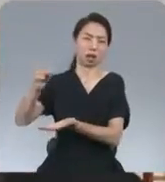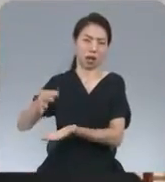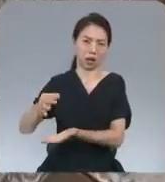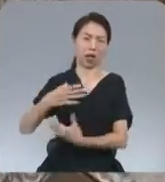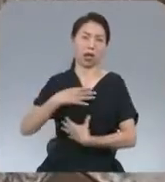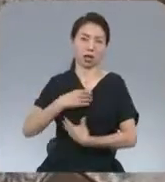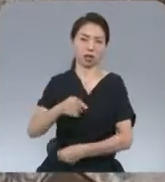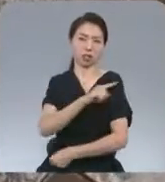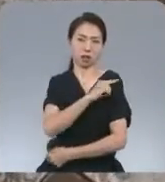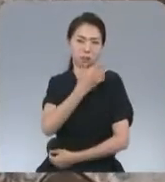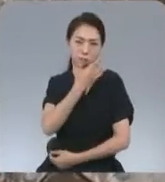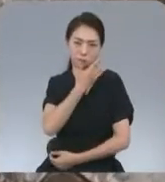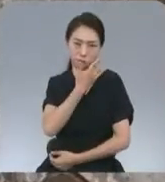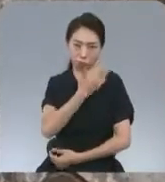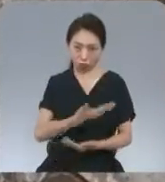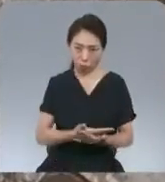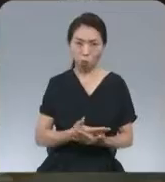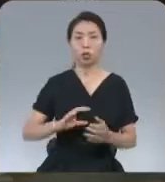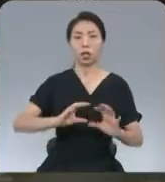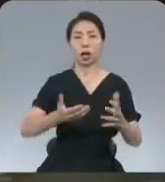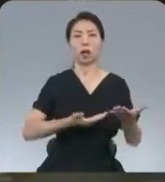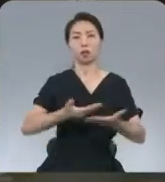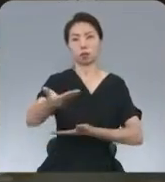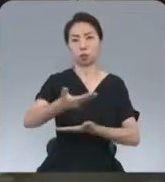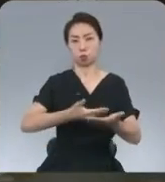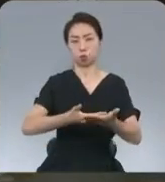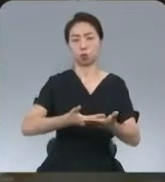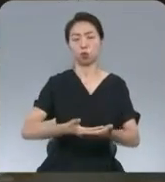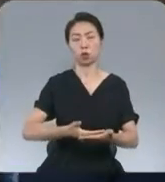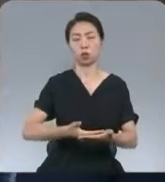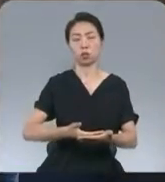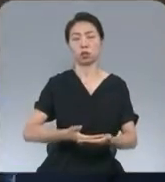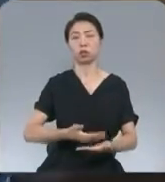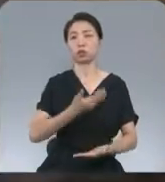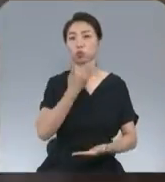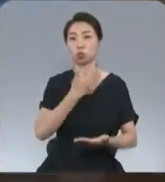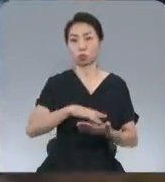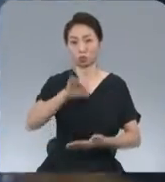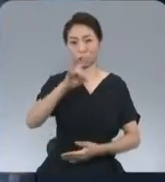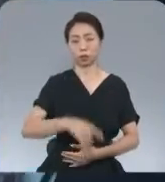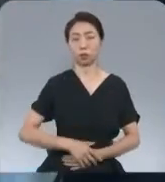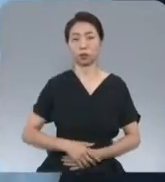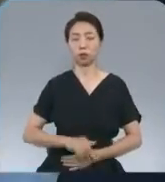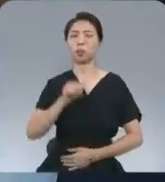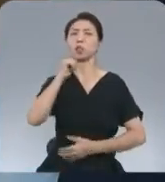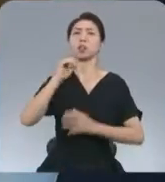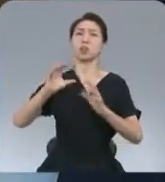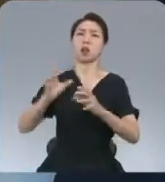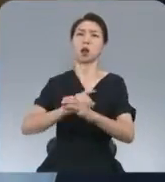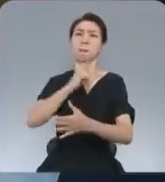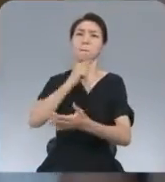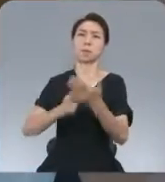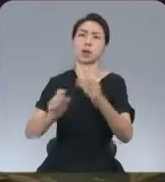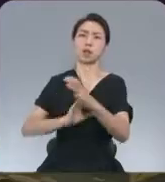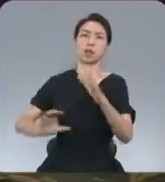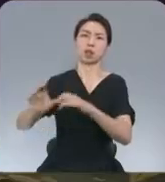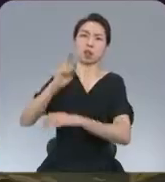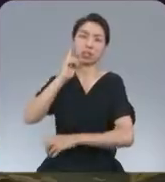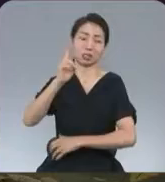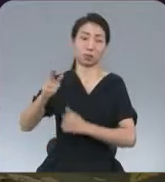определенными коснувшийся причиной того что участники встречи не смогли согласовать итоговый документ министра финансов